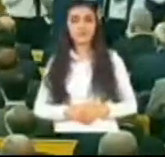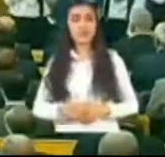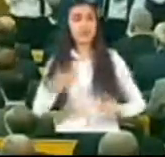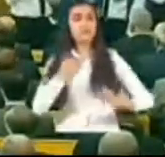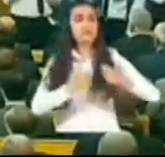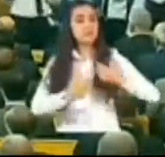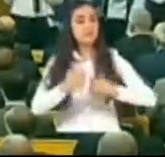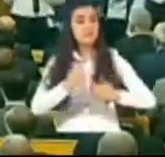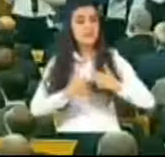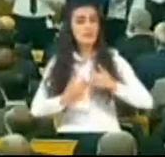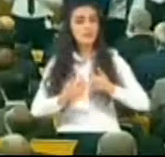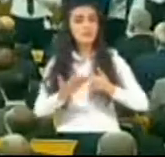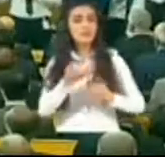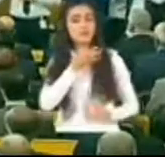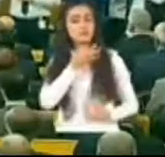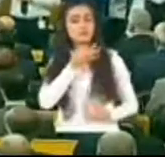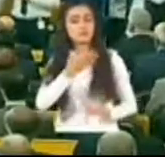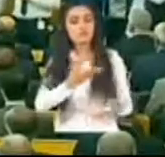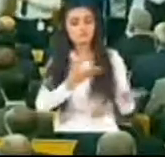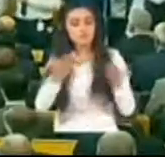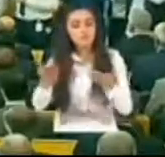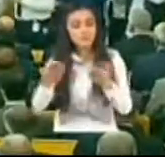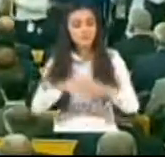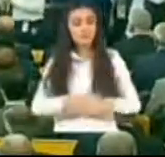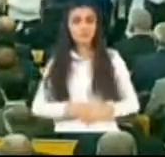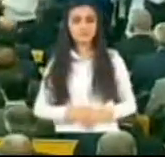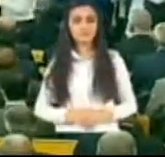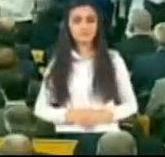Sevgi ve şükranlarımı sunuyorum.